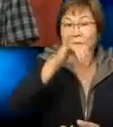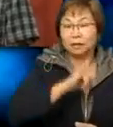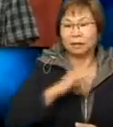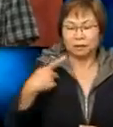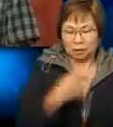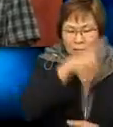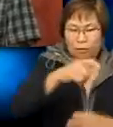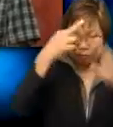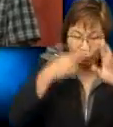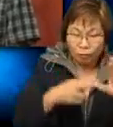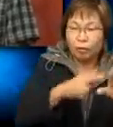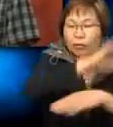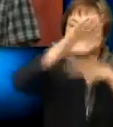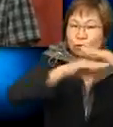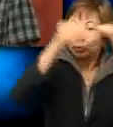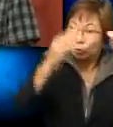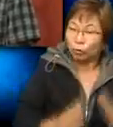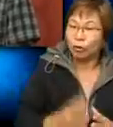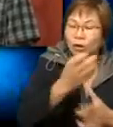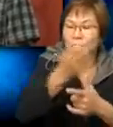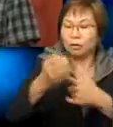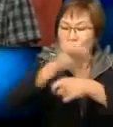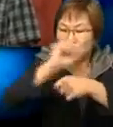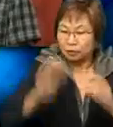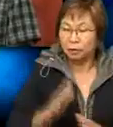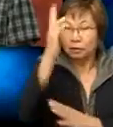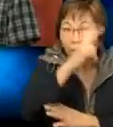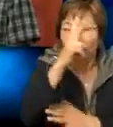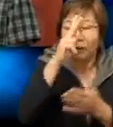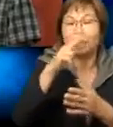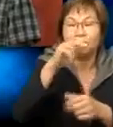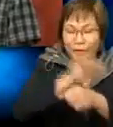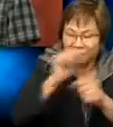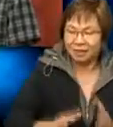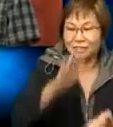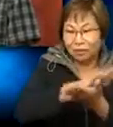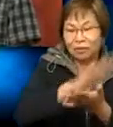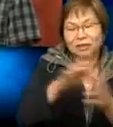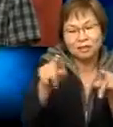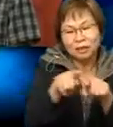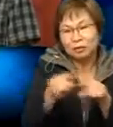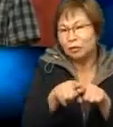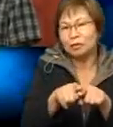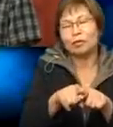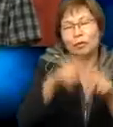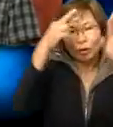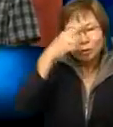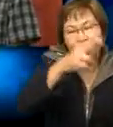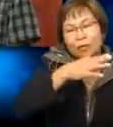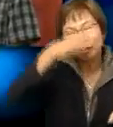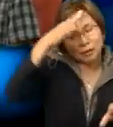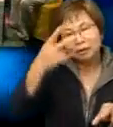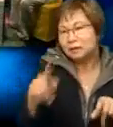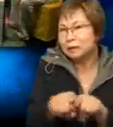Bagi saya, kita perlulah menghormati para guru maupun kaki tangan sekolah. Sebagaimana kita menghormati kedua-dua ibu bapa kita.